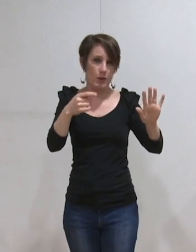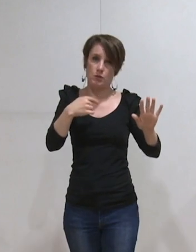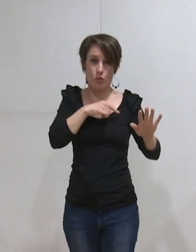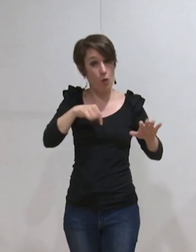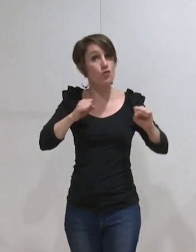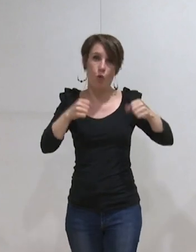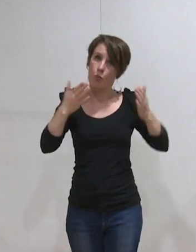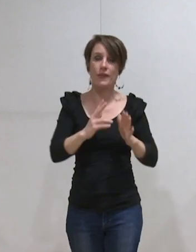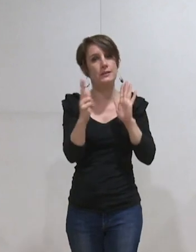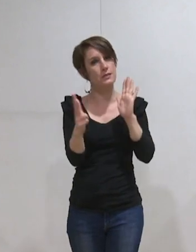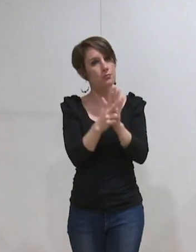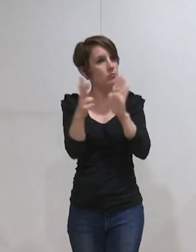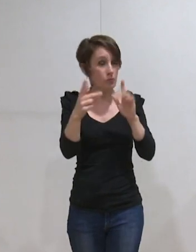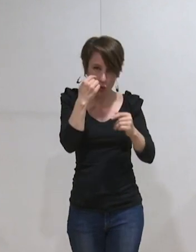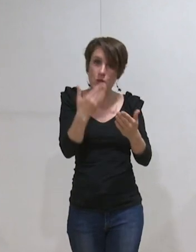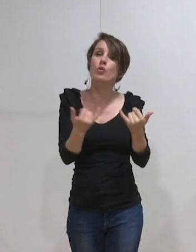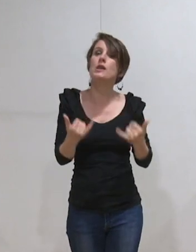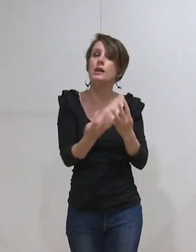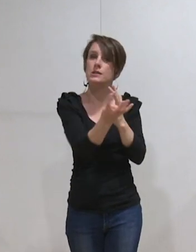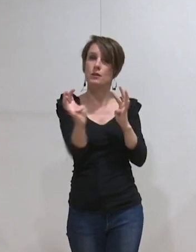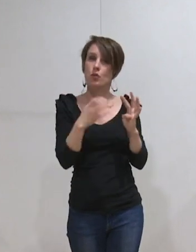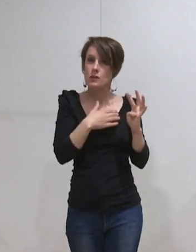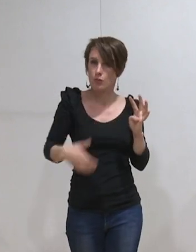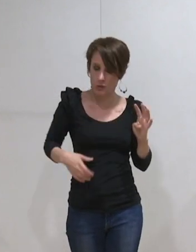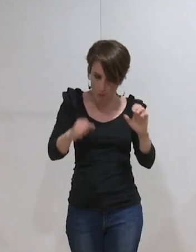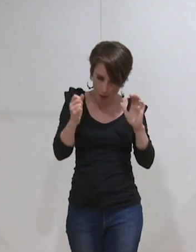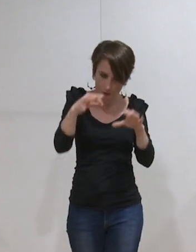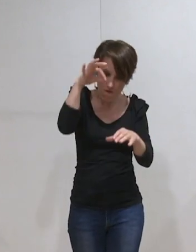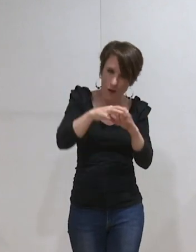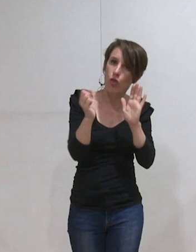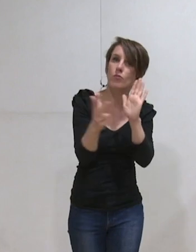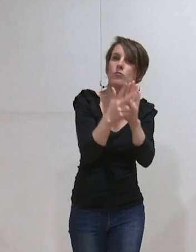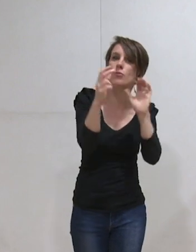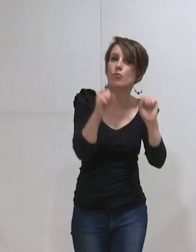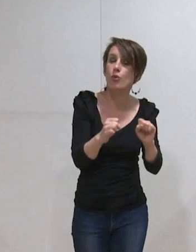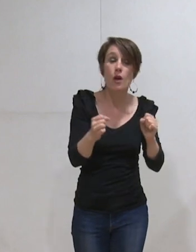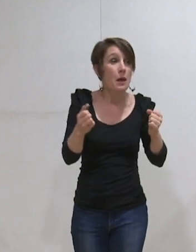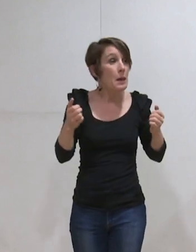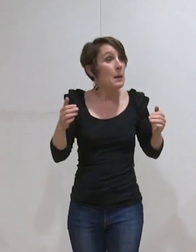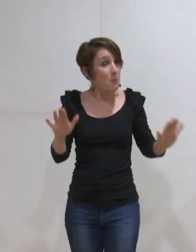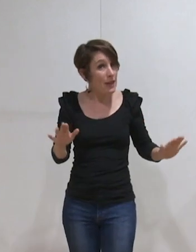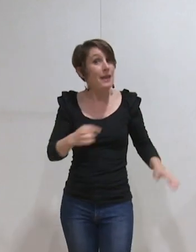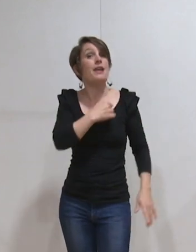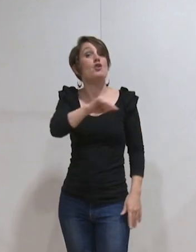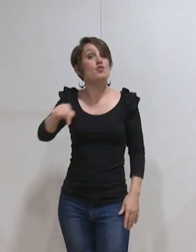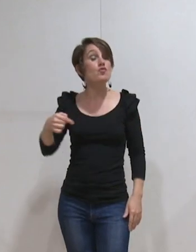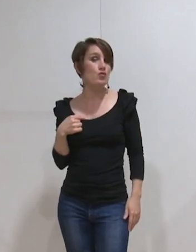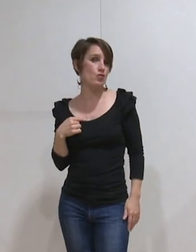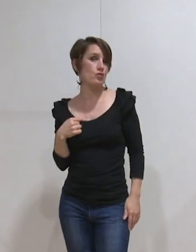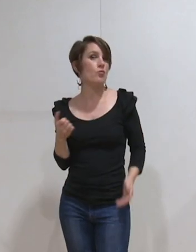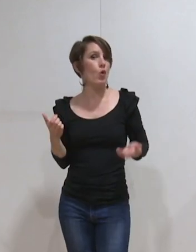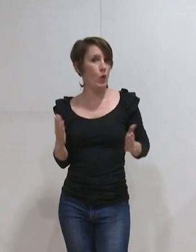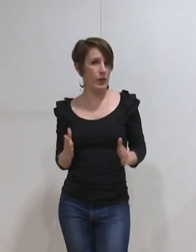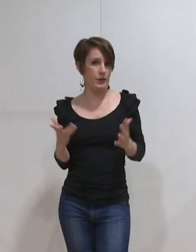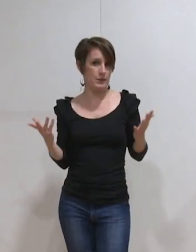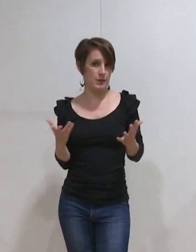l'enceinte du conseil municipal pour cela nous avons nous décidé effectivement que notre